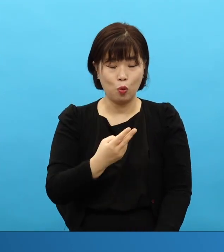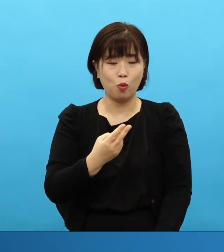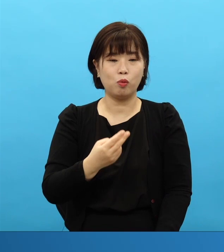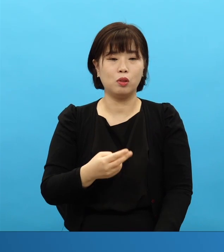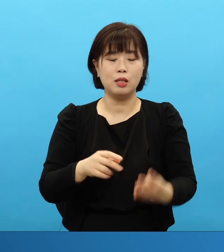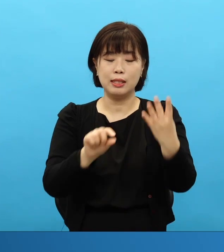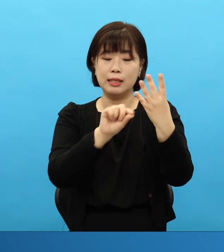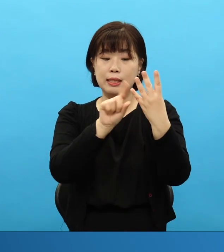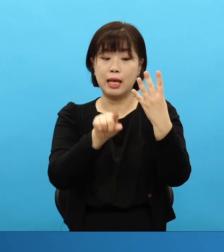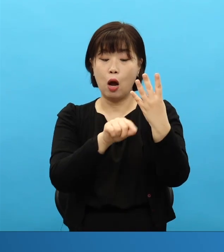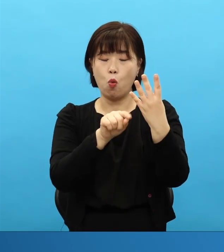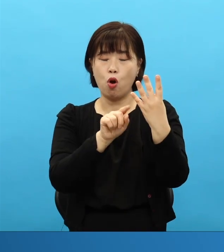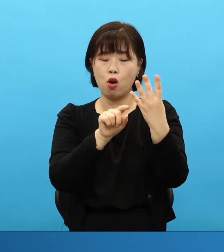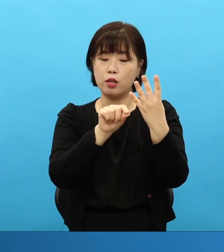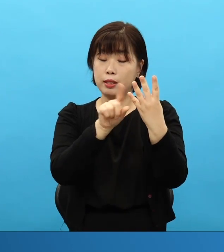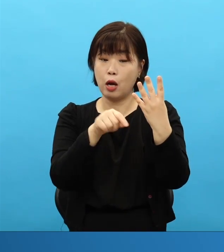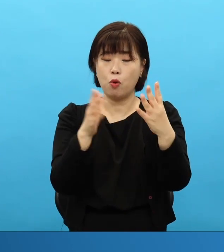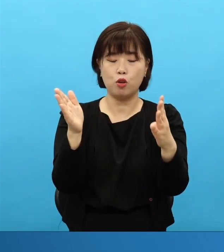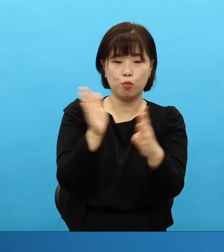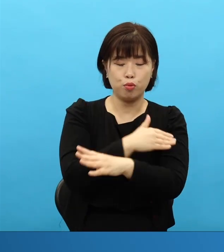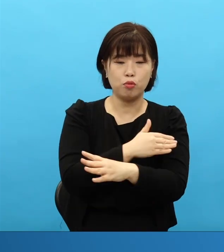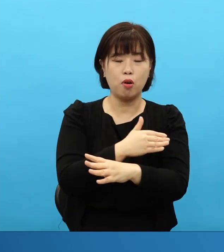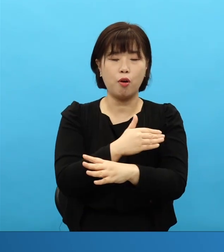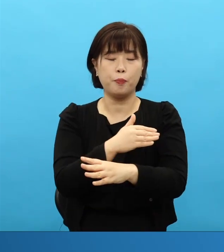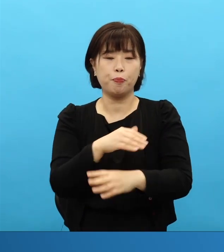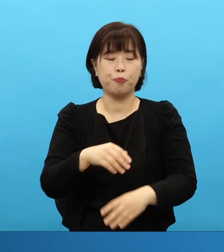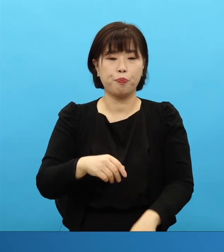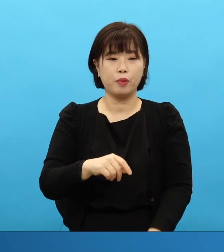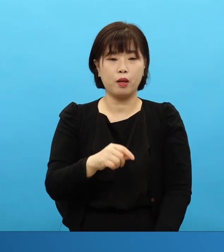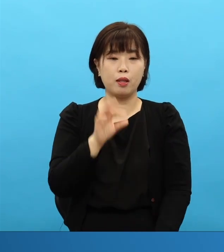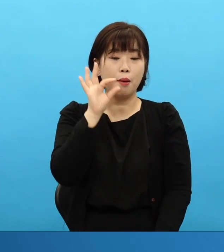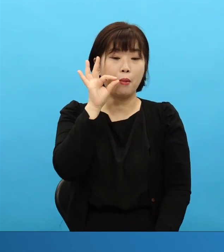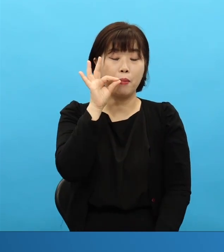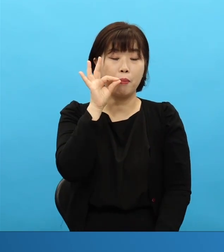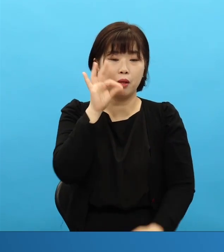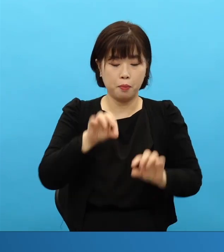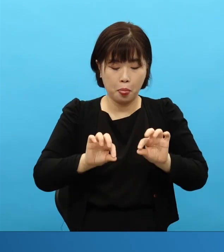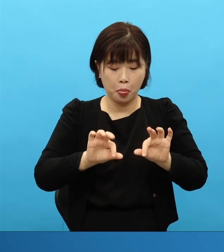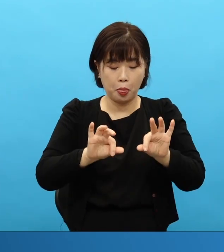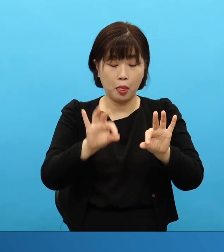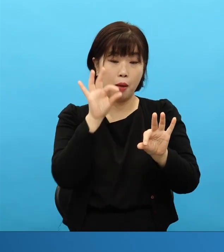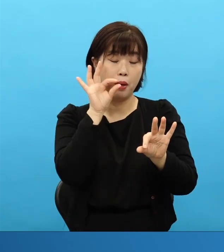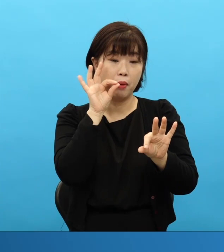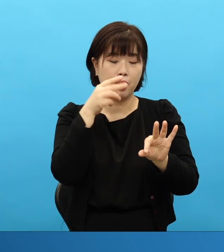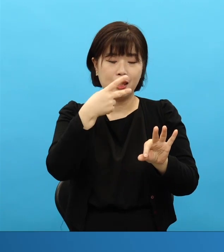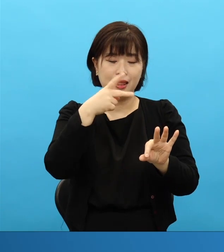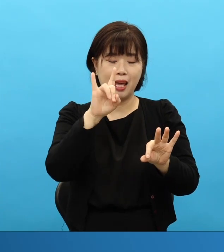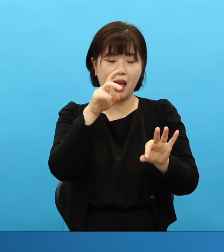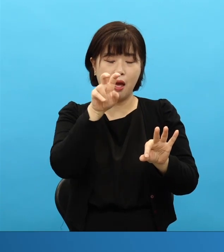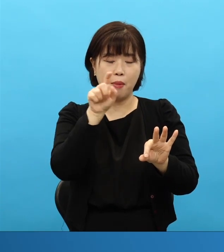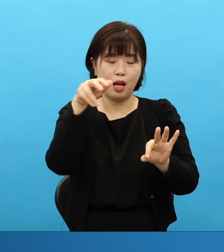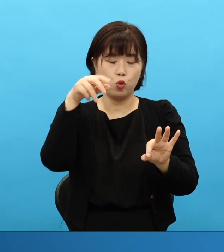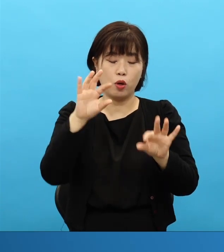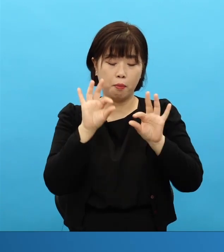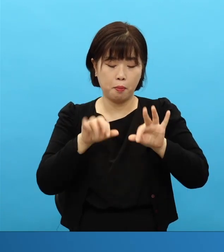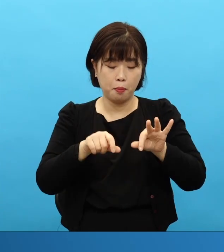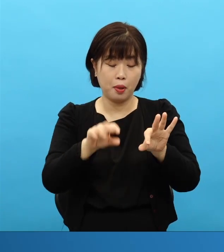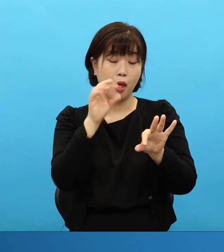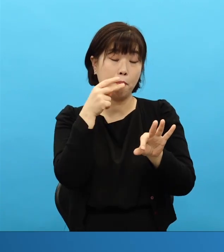대마초가 합법적으로 그렇게 되었고요. 또 알코올 중독, 음란이나 많은 문제들을 갖고 있는 현장이기도